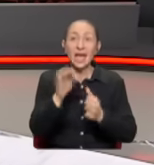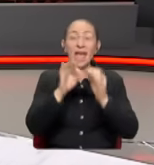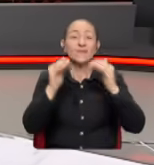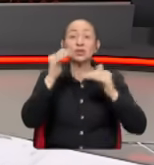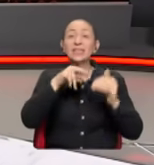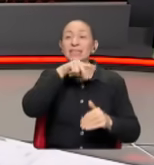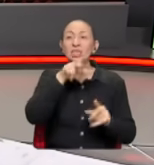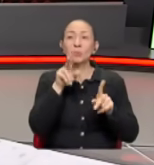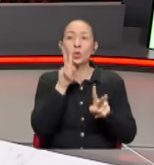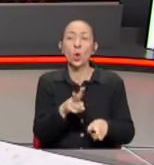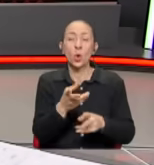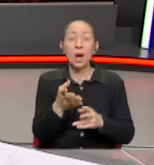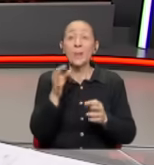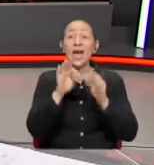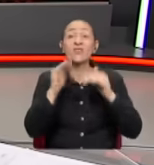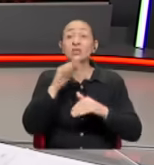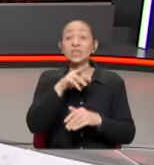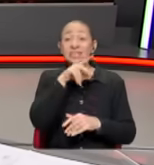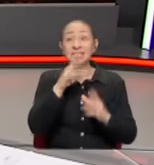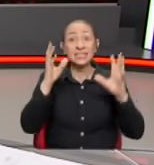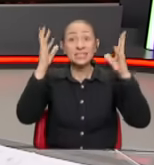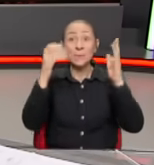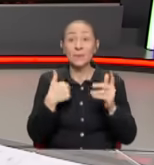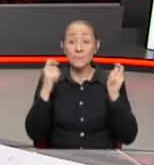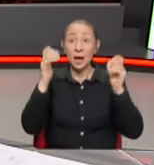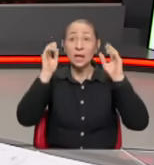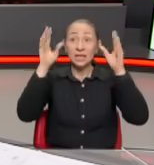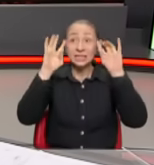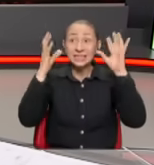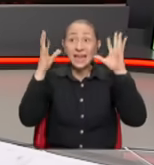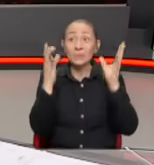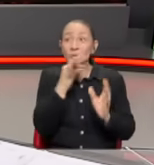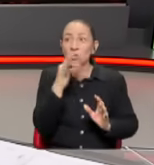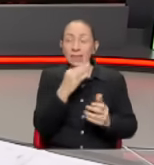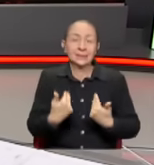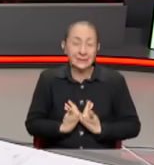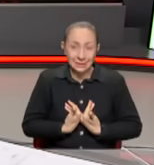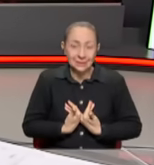Enflasyonu keçi yerine koyuyorlar. Ama enflasyon keçilerini kaçırdılar. Biz de pahalılıktan keçileri kaçırmak üzereyiz.